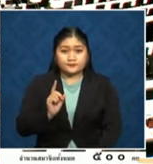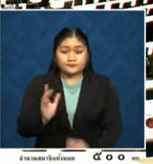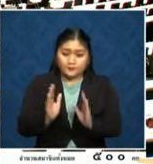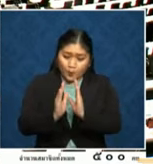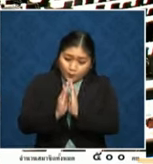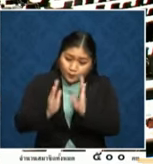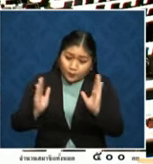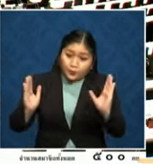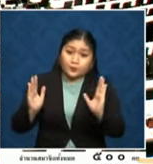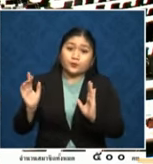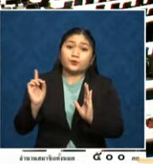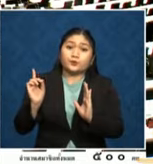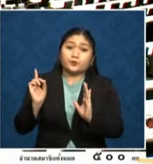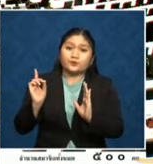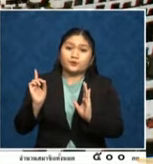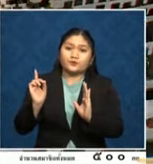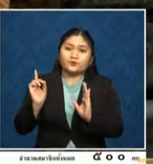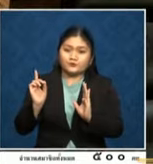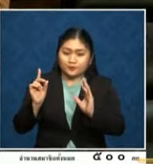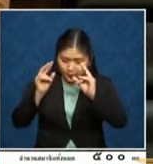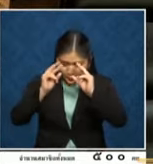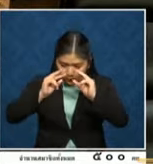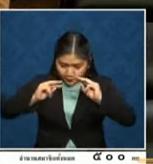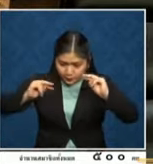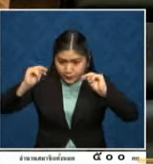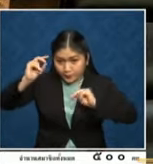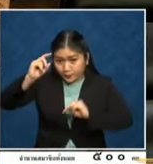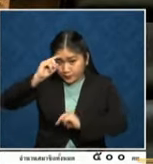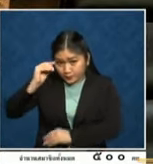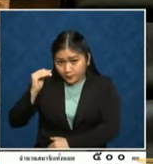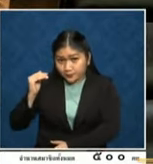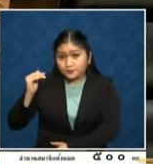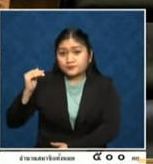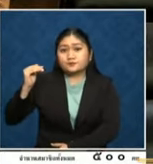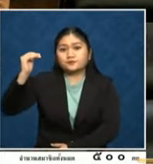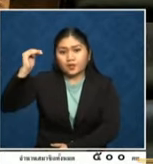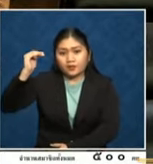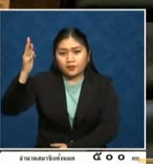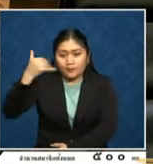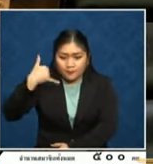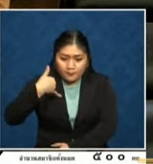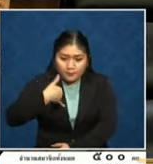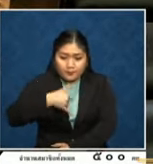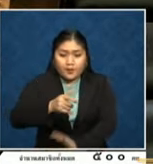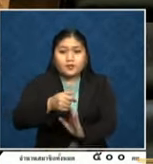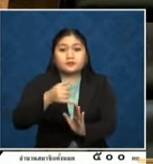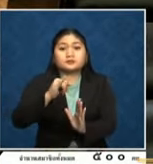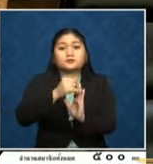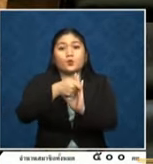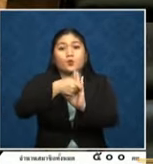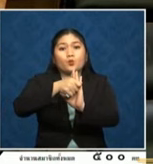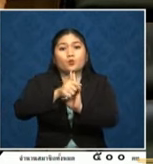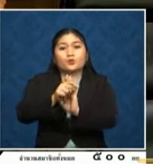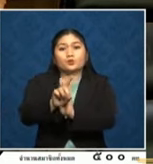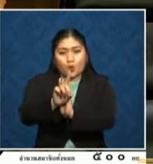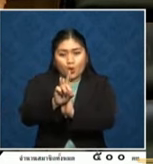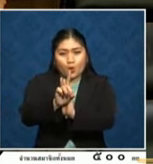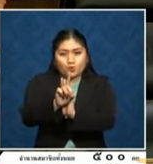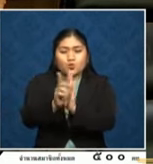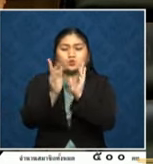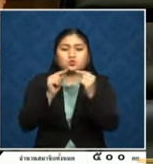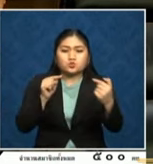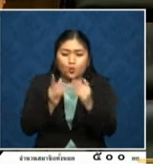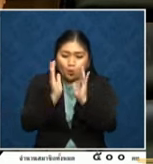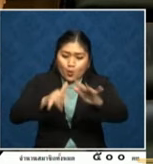ขอบคุณท่านเศรษฐาทวีสินนายกรัฐมนตรีที่เดินทางไปจังหวัดอุดรธานีไปรับฟังความคิด